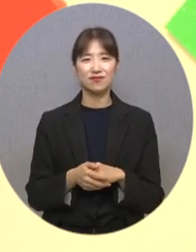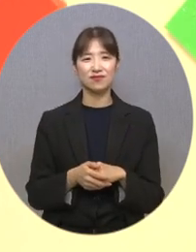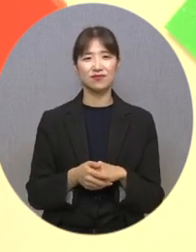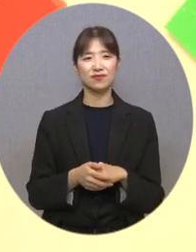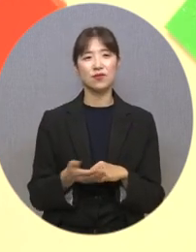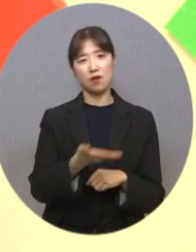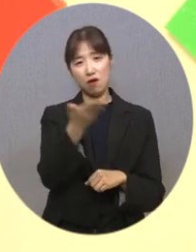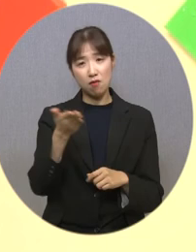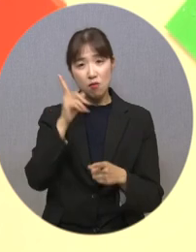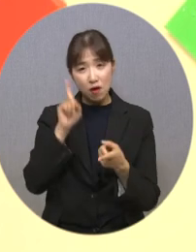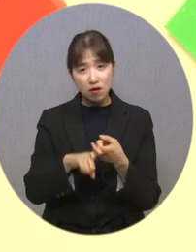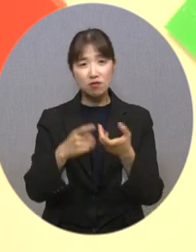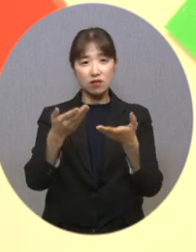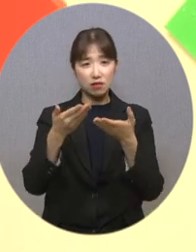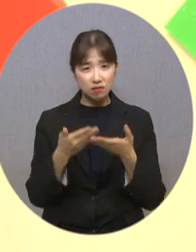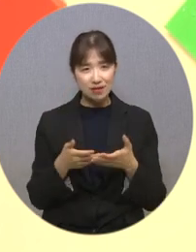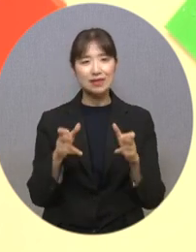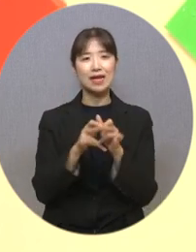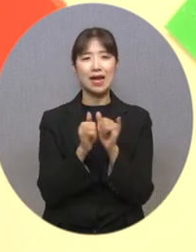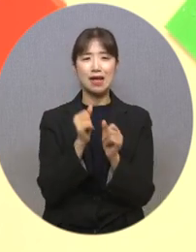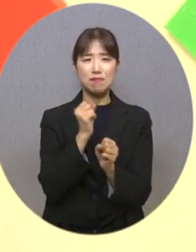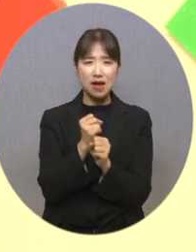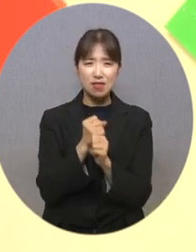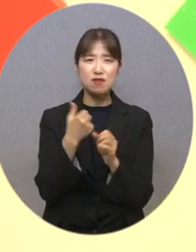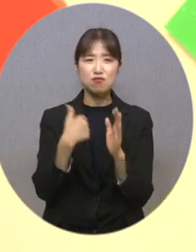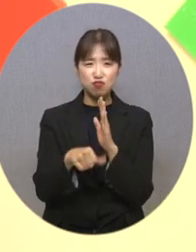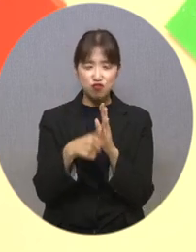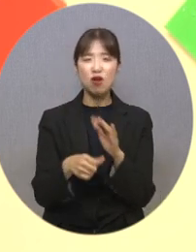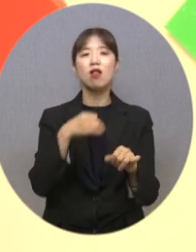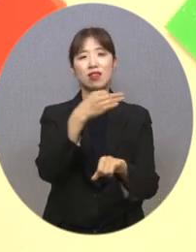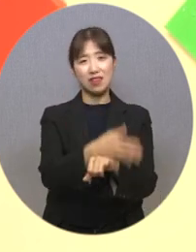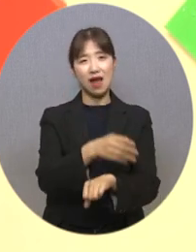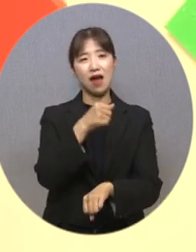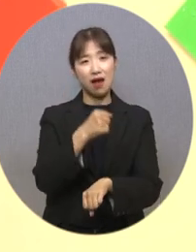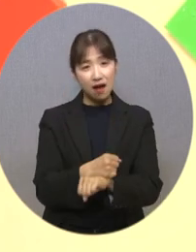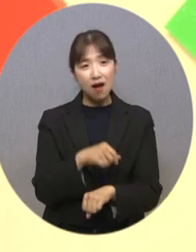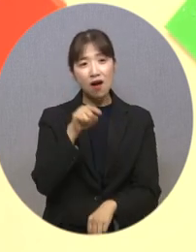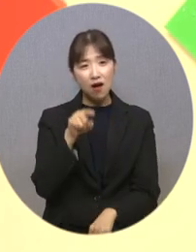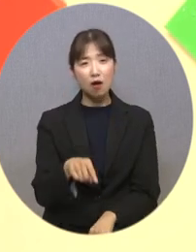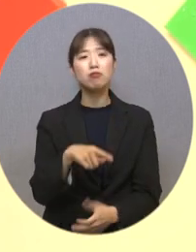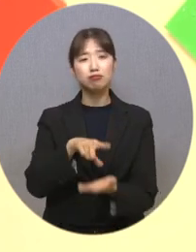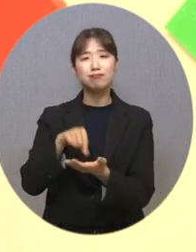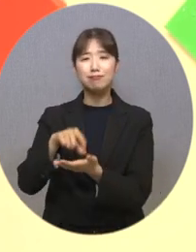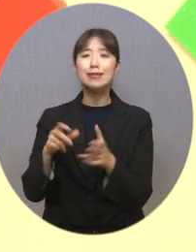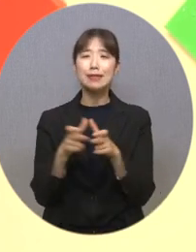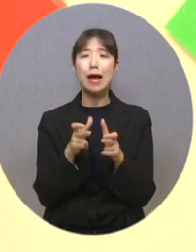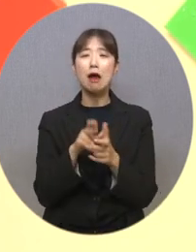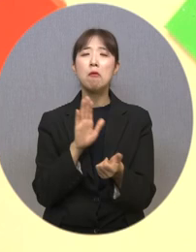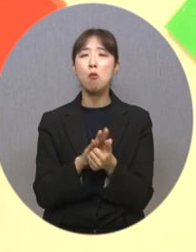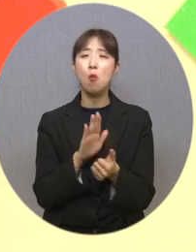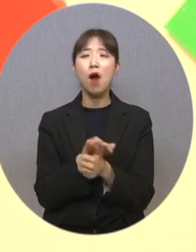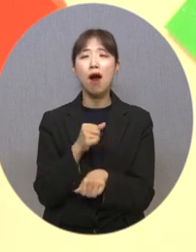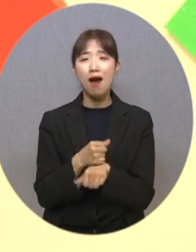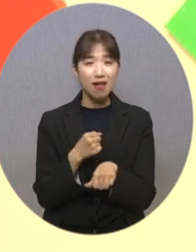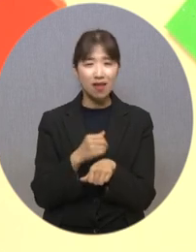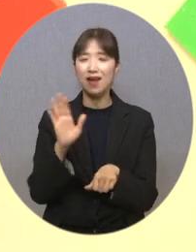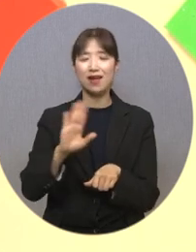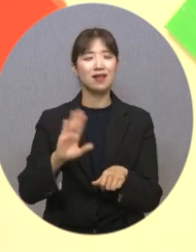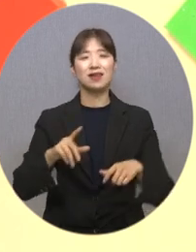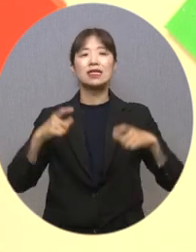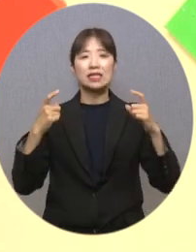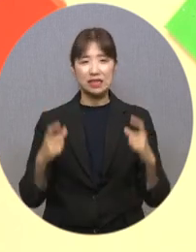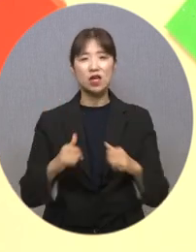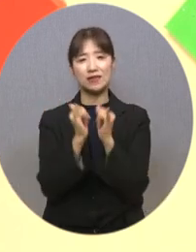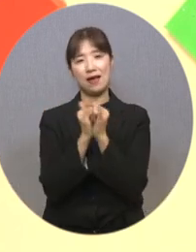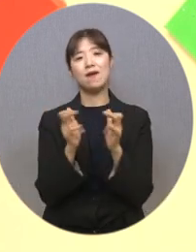여러분들의 관심, 장애인이 만든 제품을 구입하는 것은 단순히 장애인을 돕는 것이 아니라 지역사회